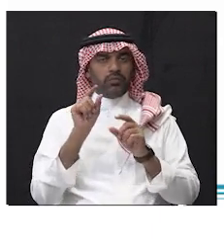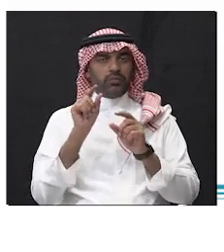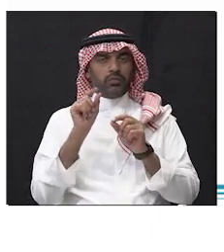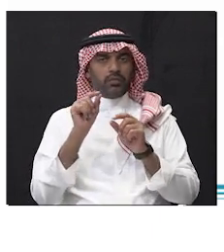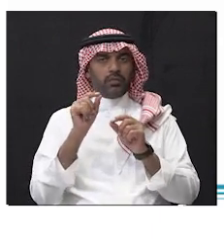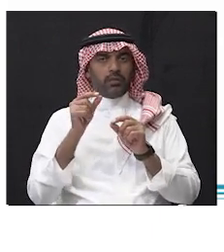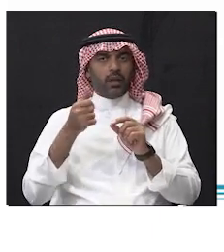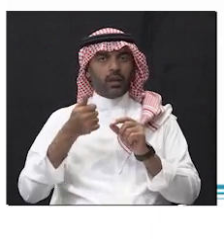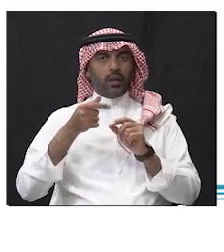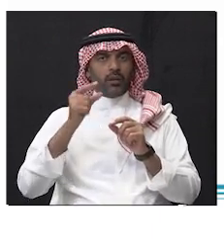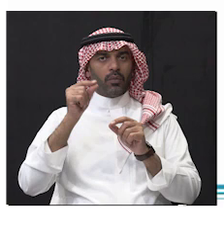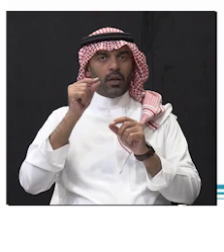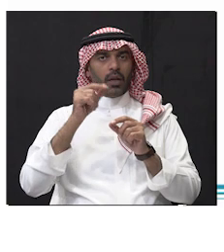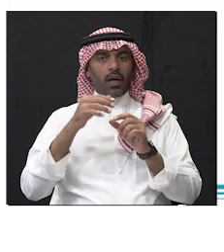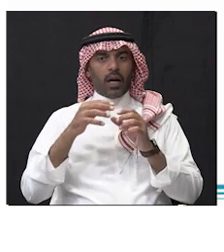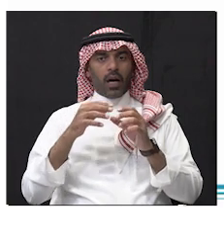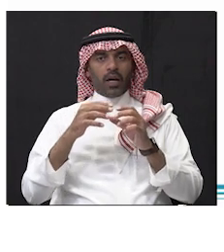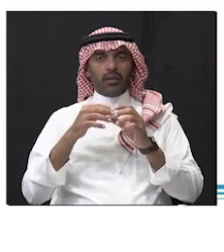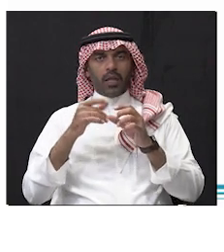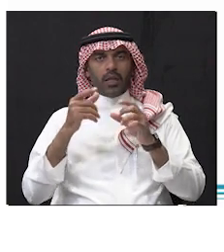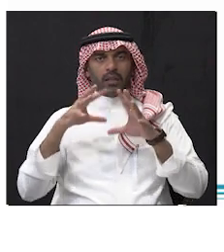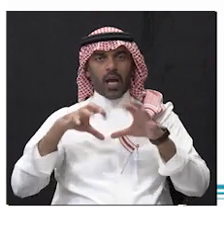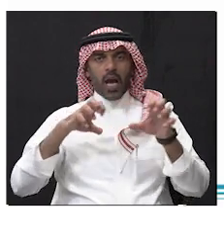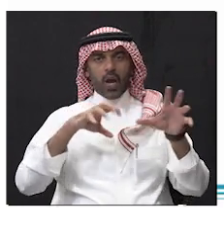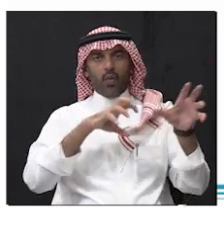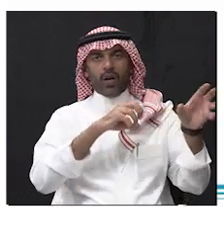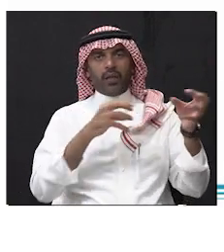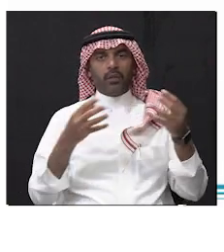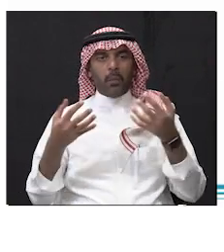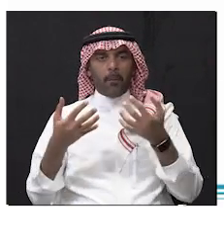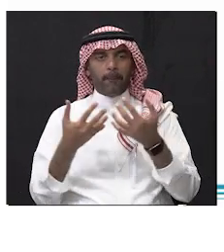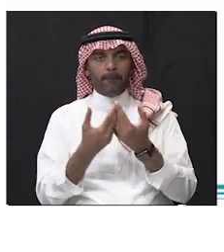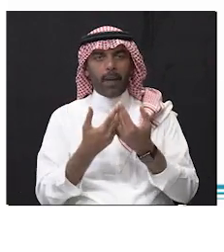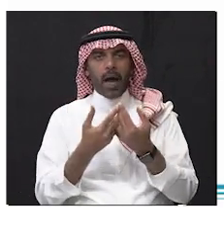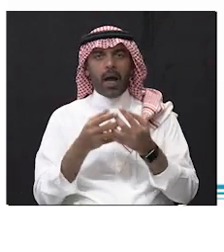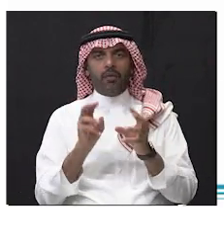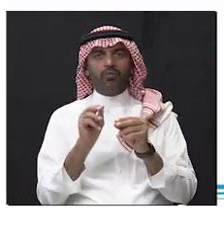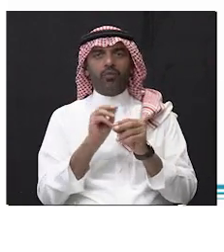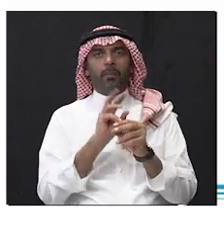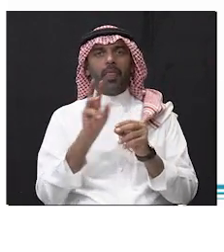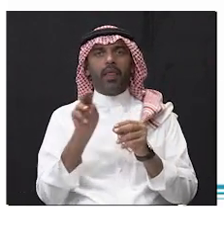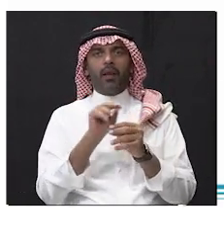هي خصائص الحيوانات المشتركة بينها؟ فكر قليلا.